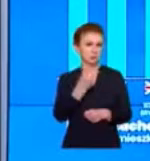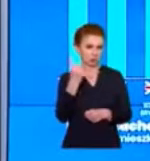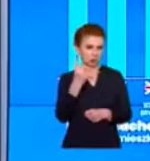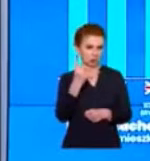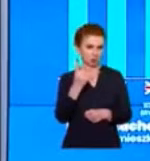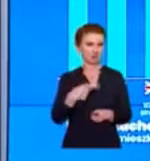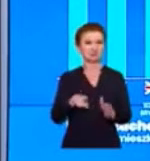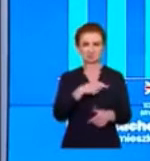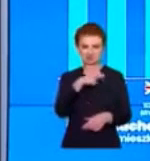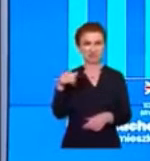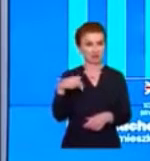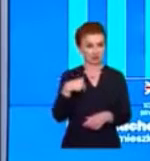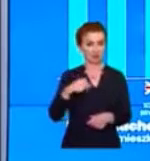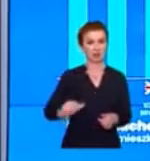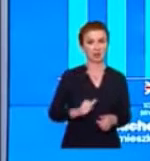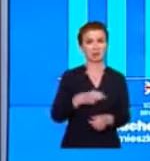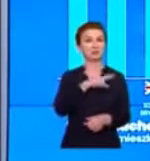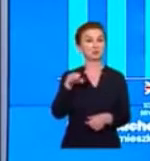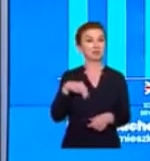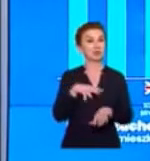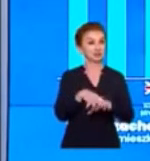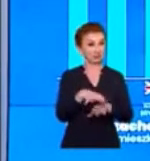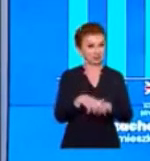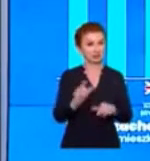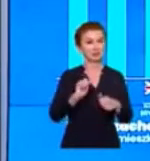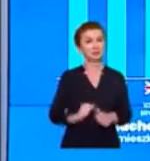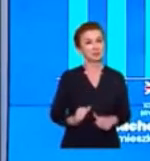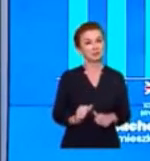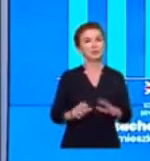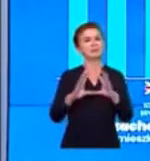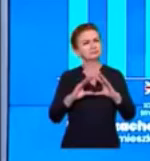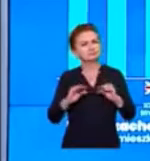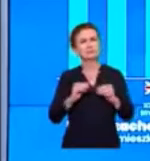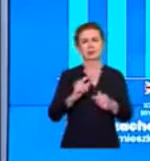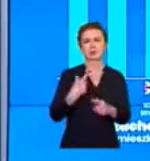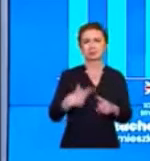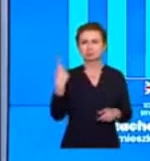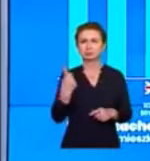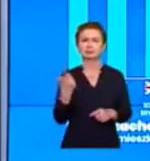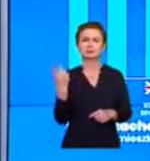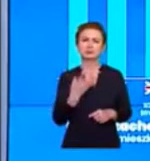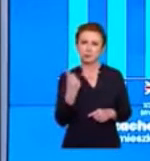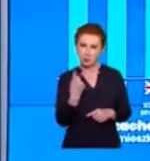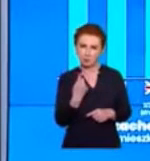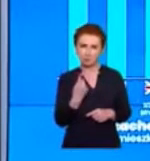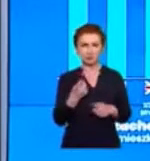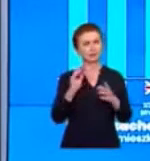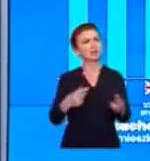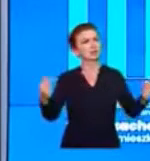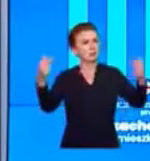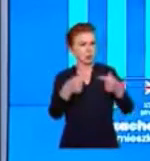dla nas, żebyśmy nasz system luzowania obostrzeń dostosowali do przygotowania naszej służby